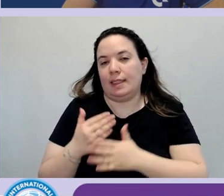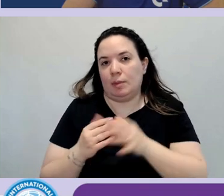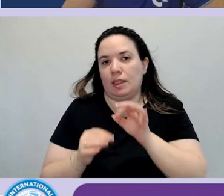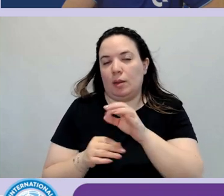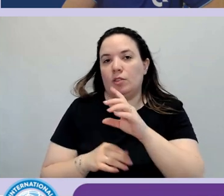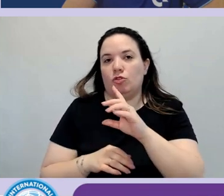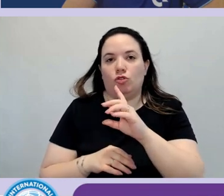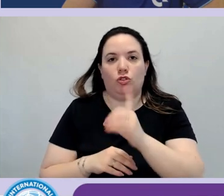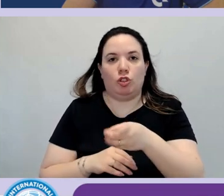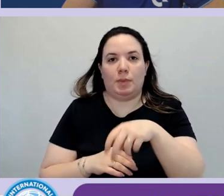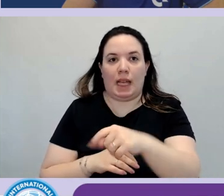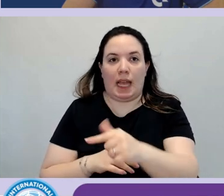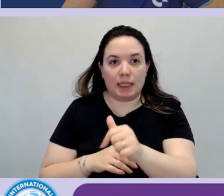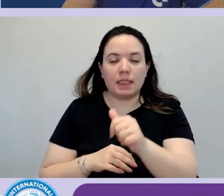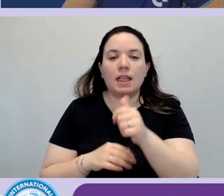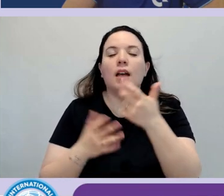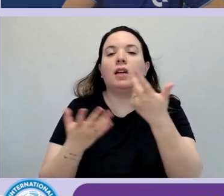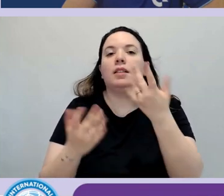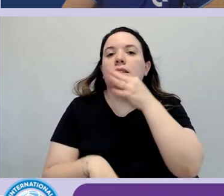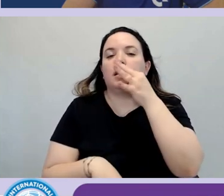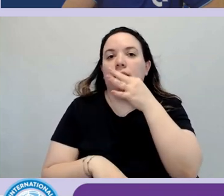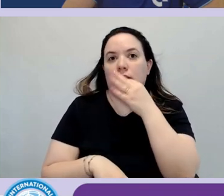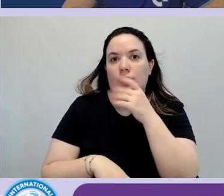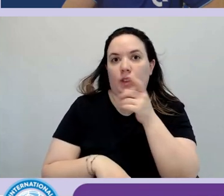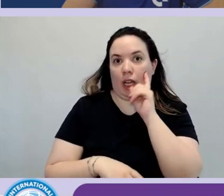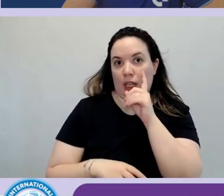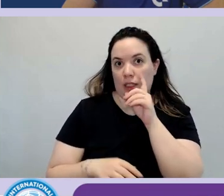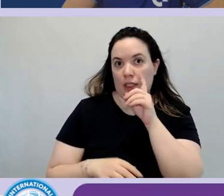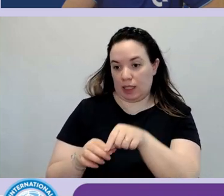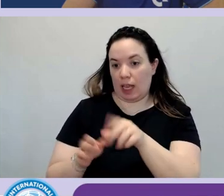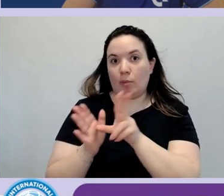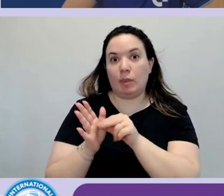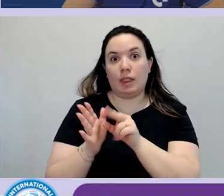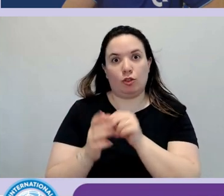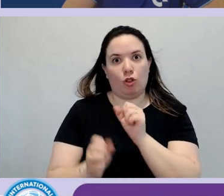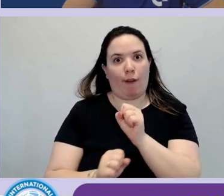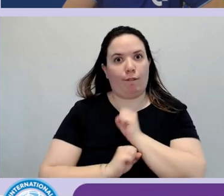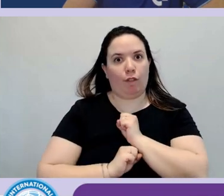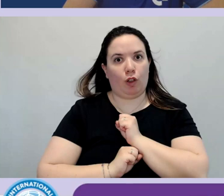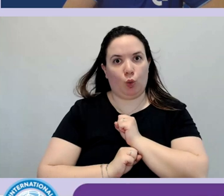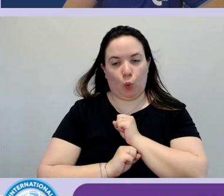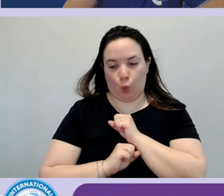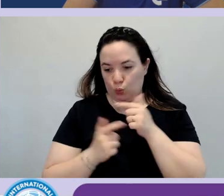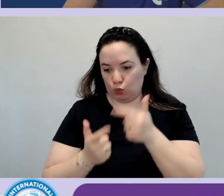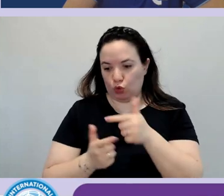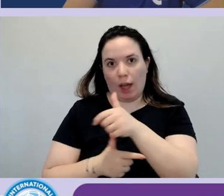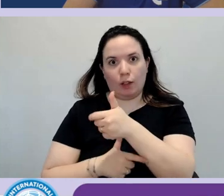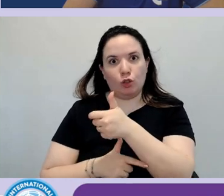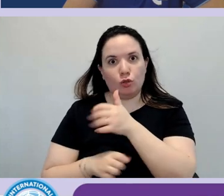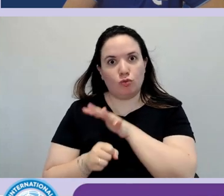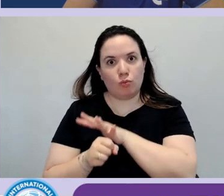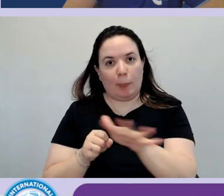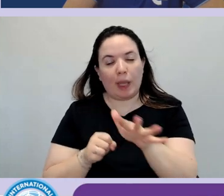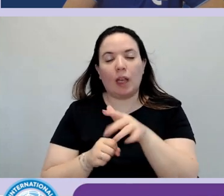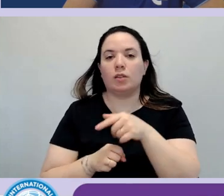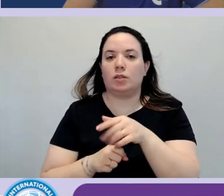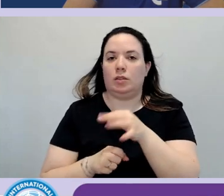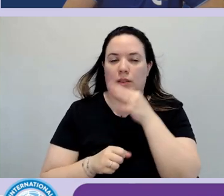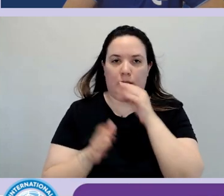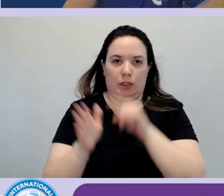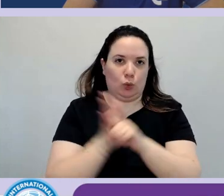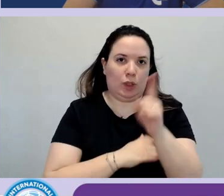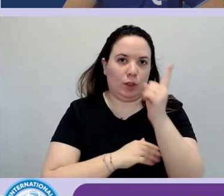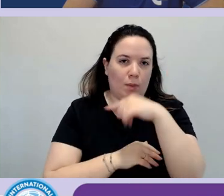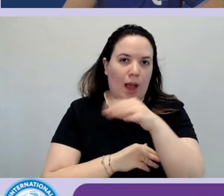del GPS per cui affidarsi totalmente a un sistema del genere non non non porta